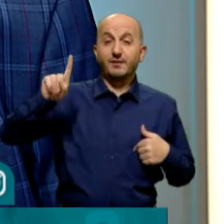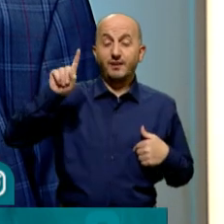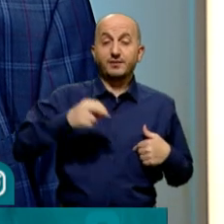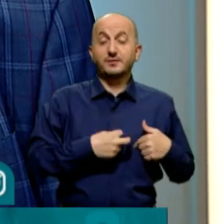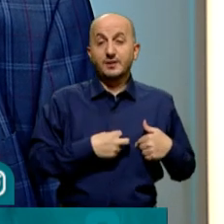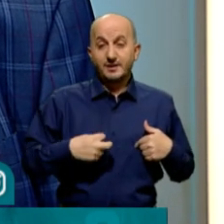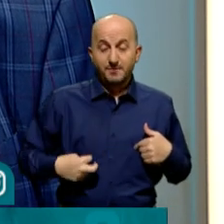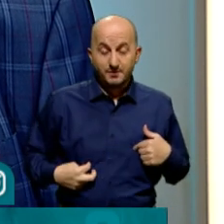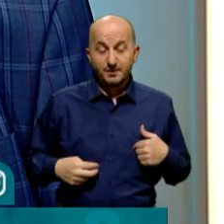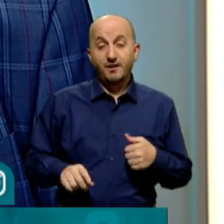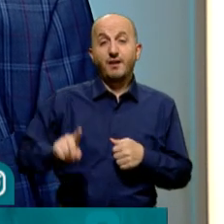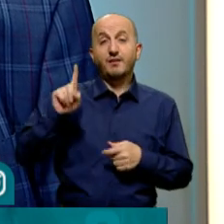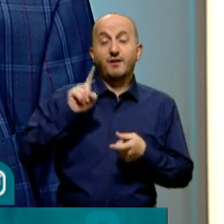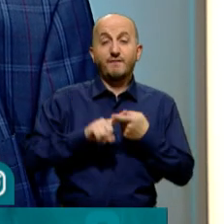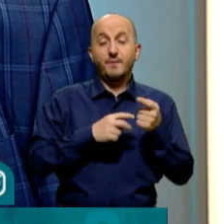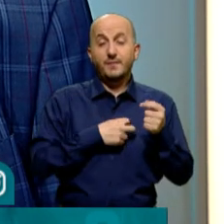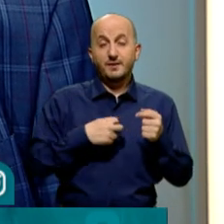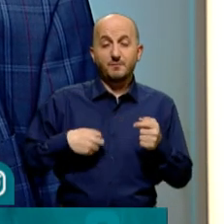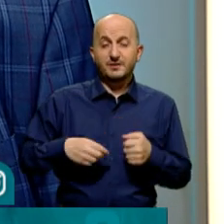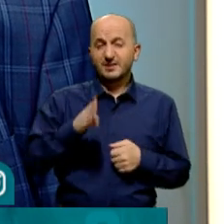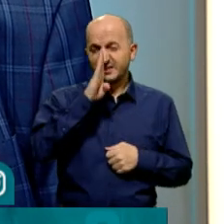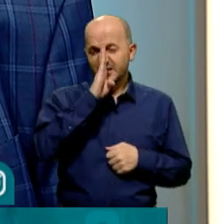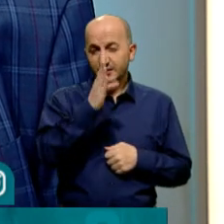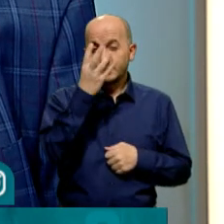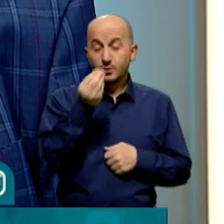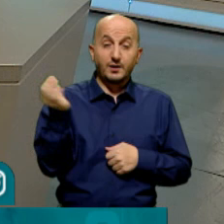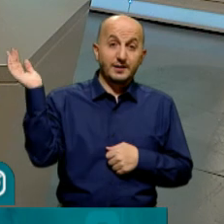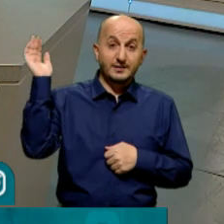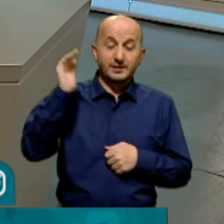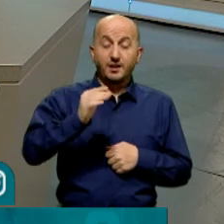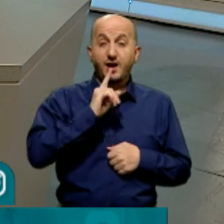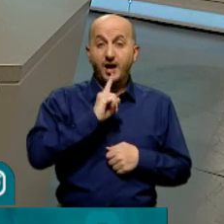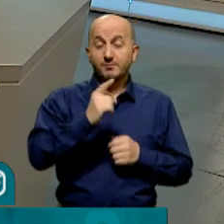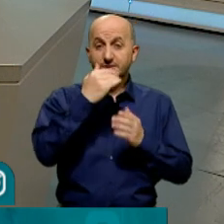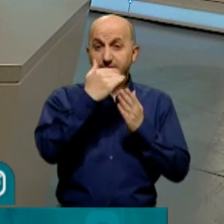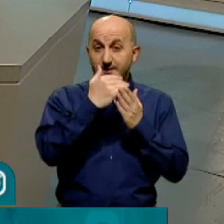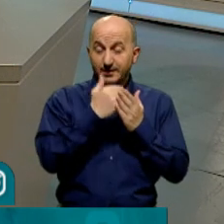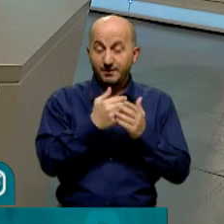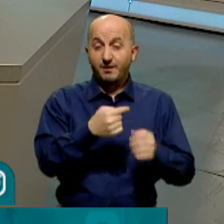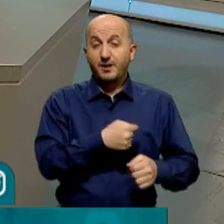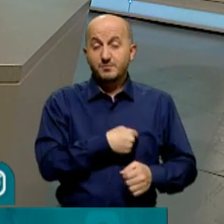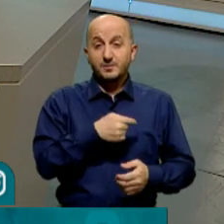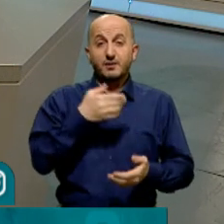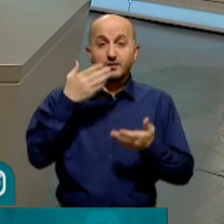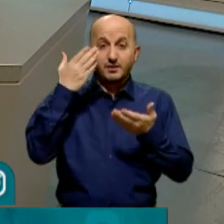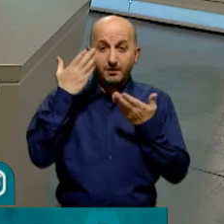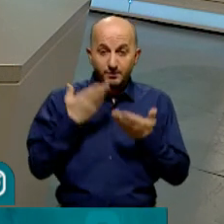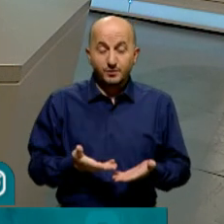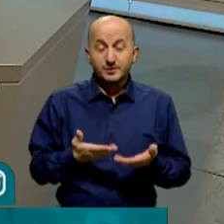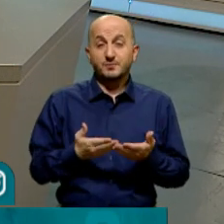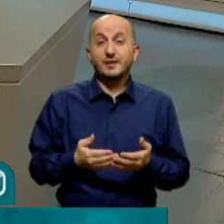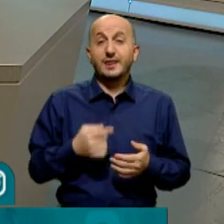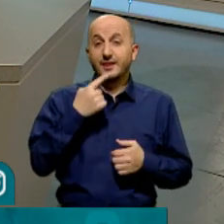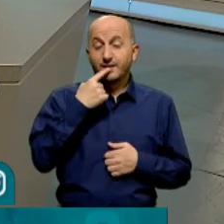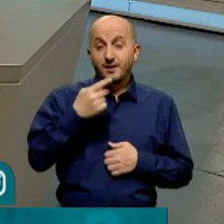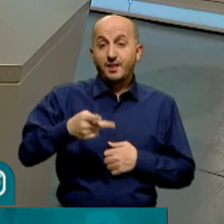peygamberi ve Allah ve peygamberden kesin olarak gelen emirlere kalpleriyle tasdik etmeleri, dilleriyle